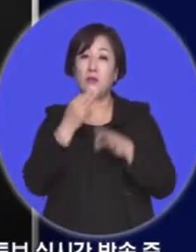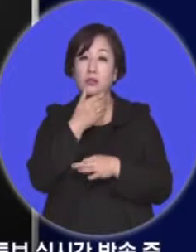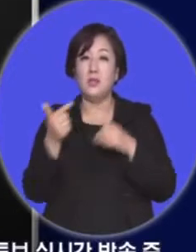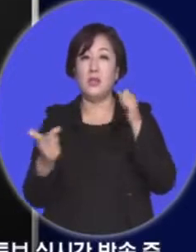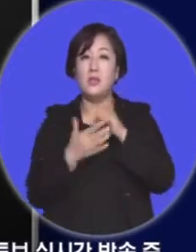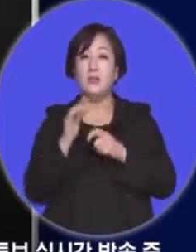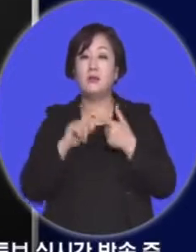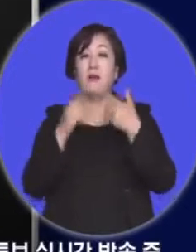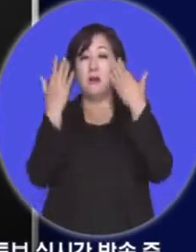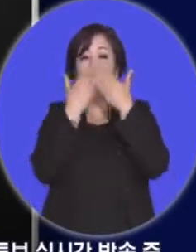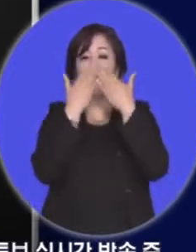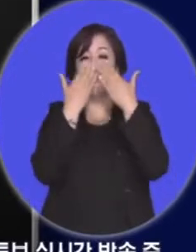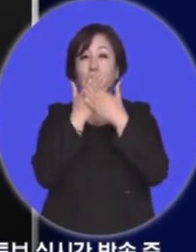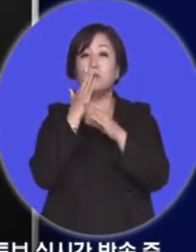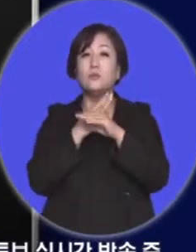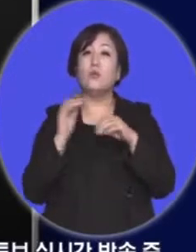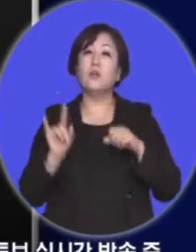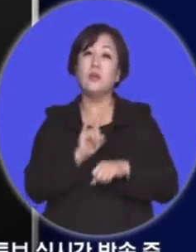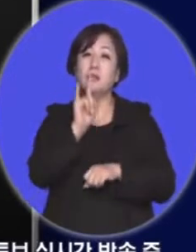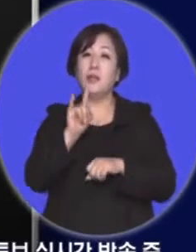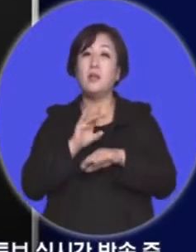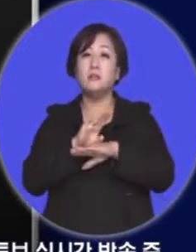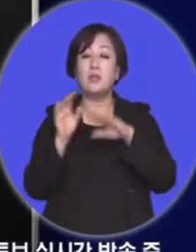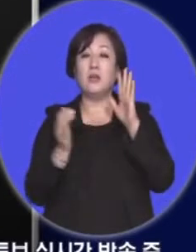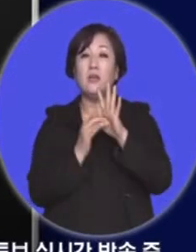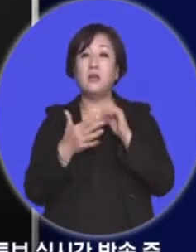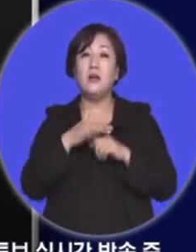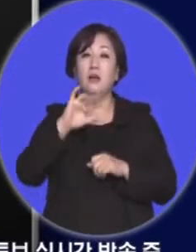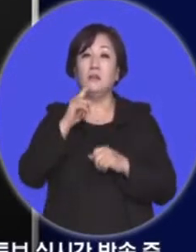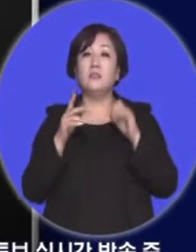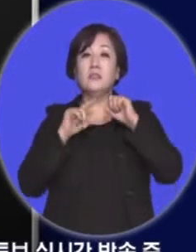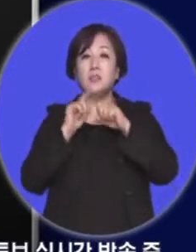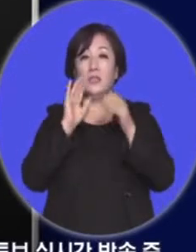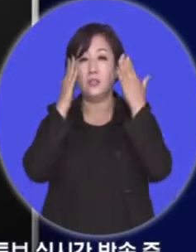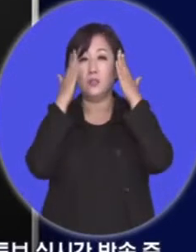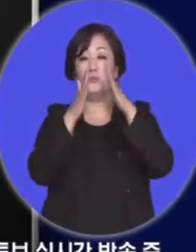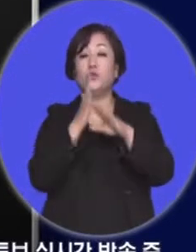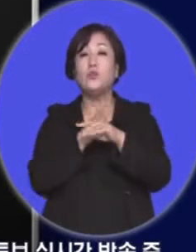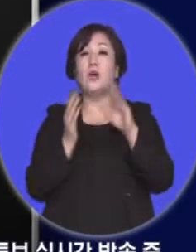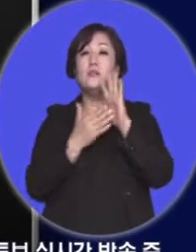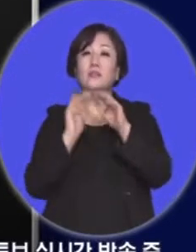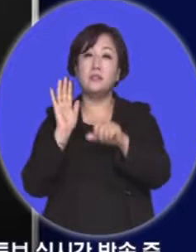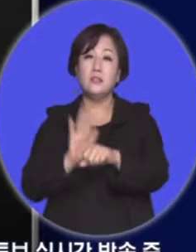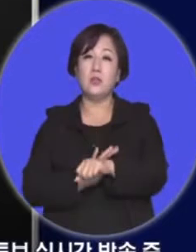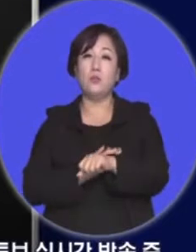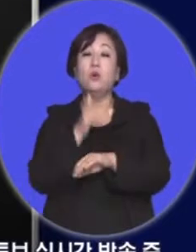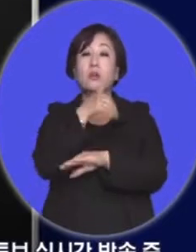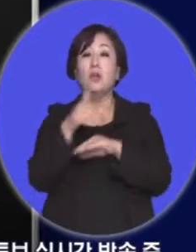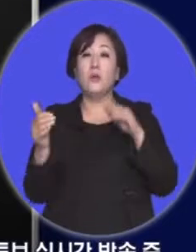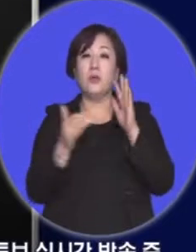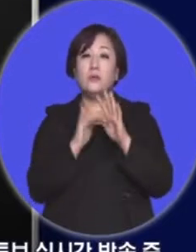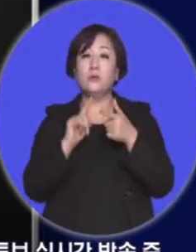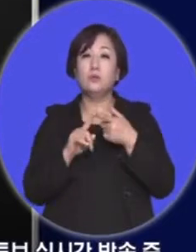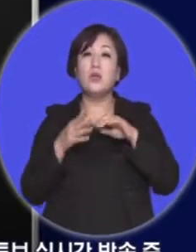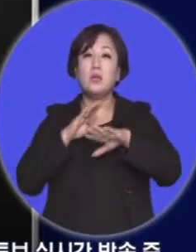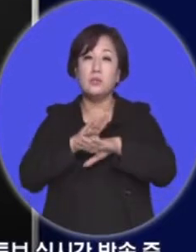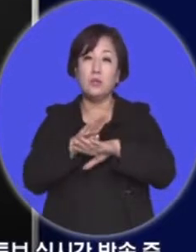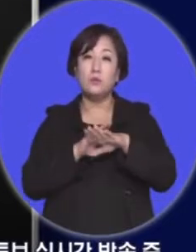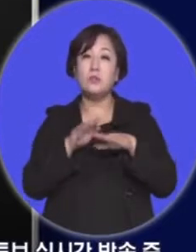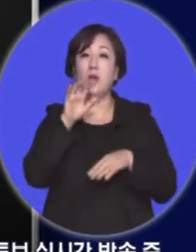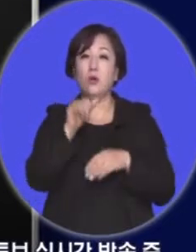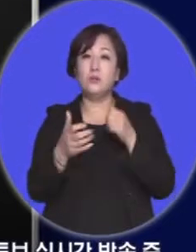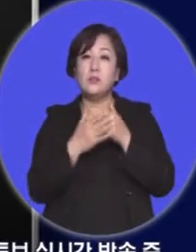유령에 비유하며 현대차가 수소연료 전지 자동차에 매진하는 잘못된 전략으로 자동차 시장에서